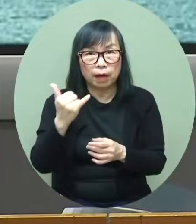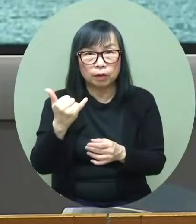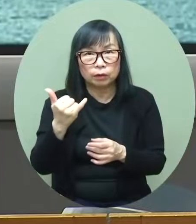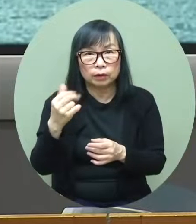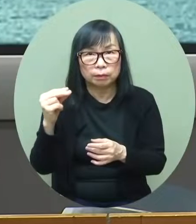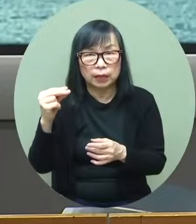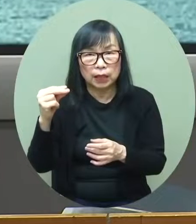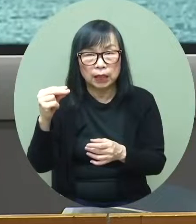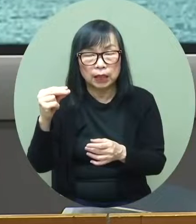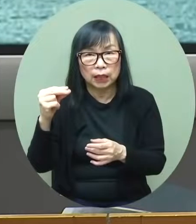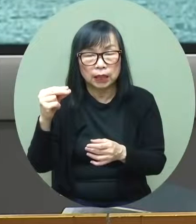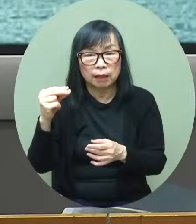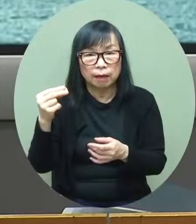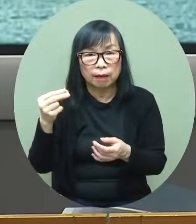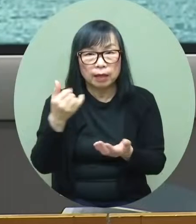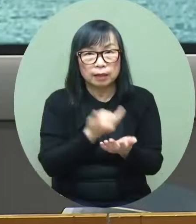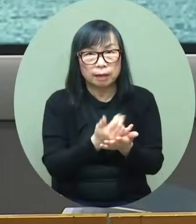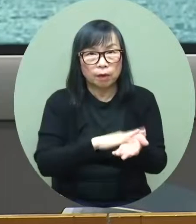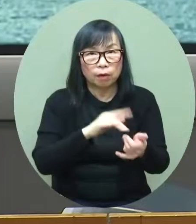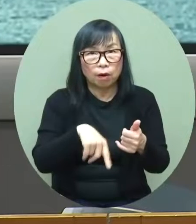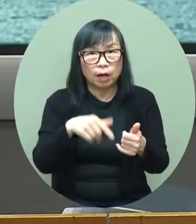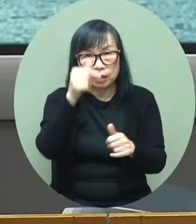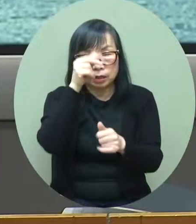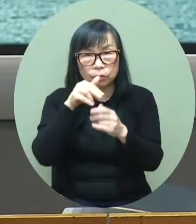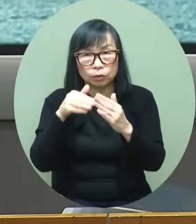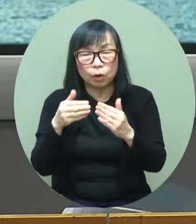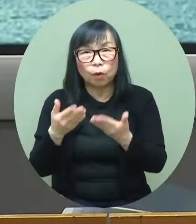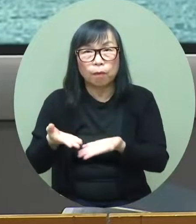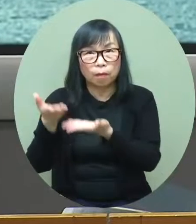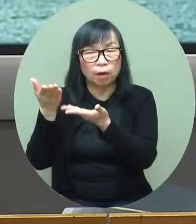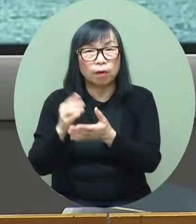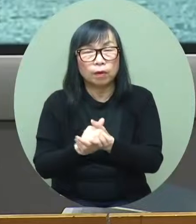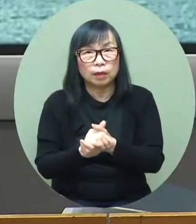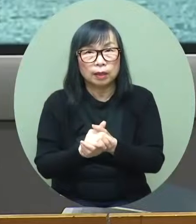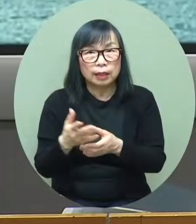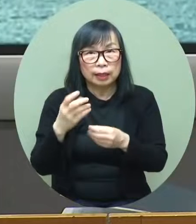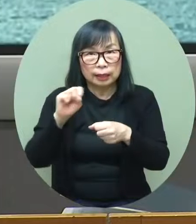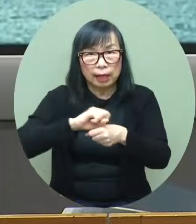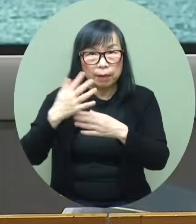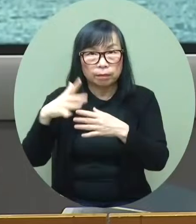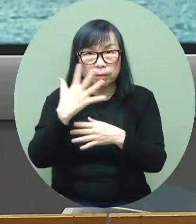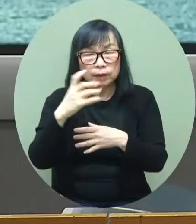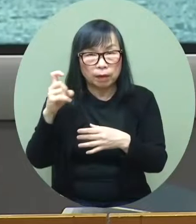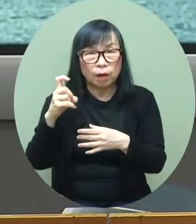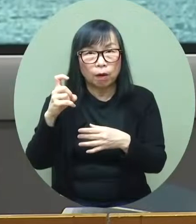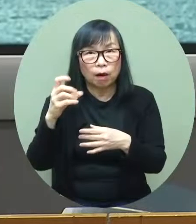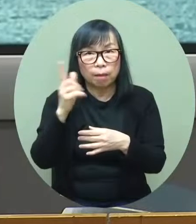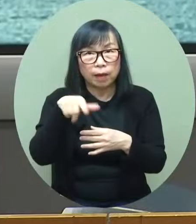8867宗死亡個案是醫管局情報的啦，另外加上其他的59宗就